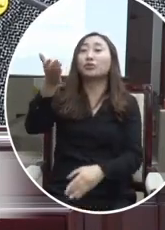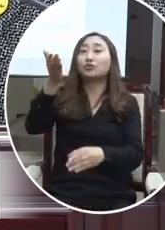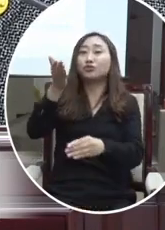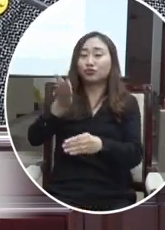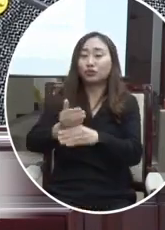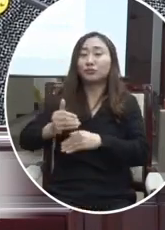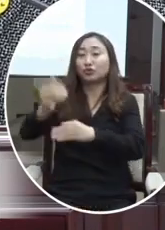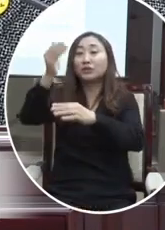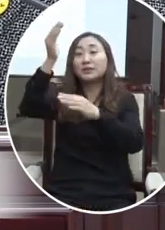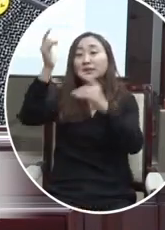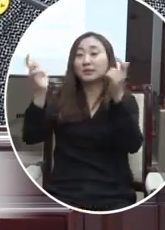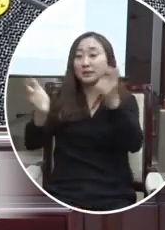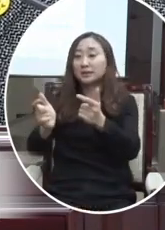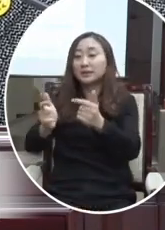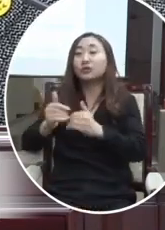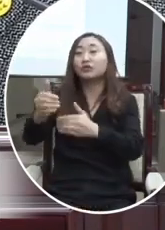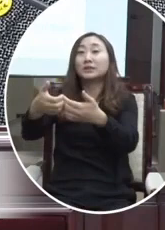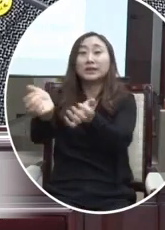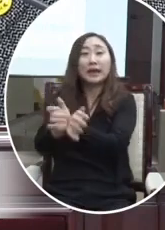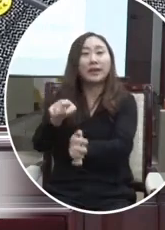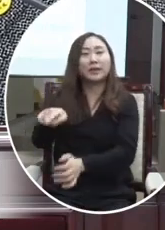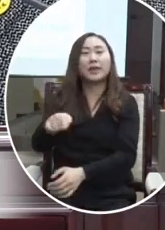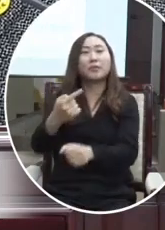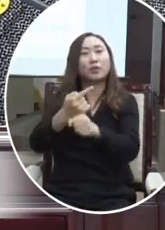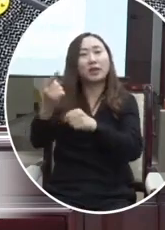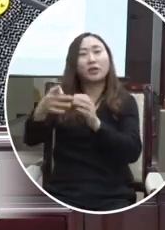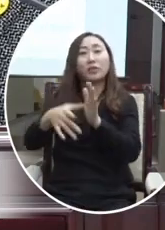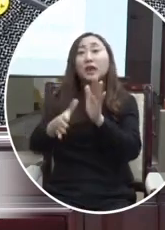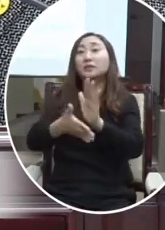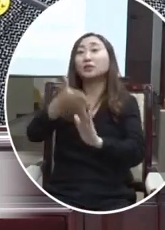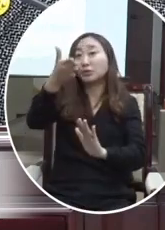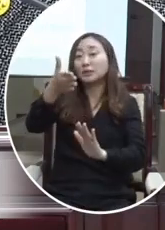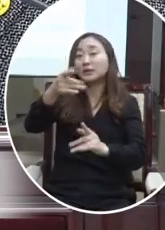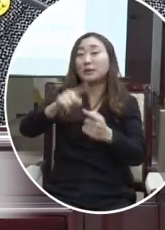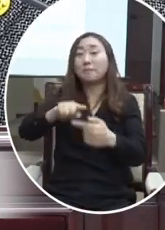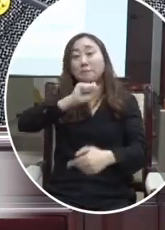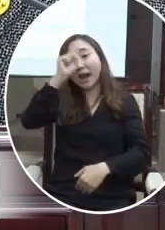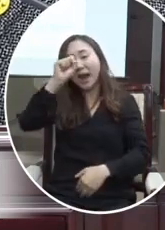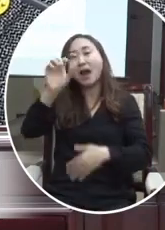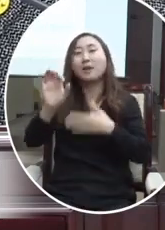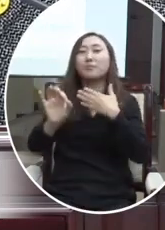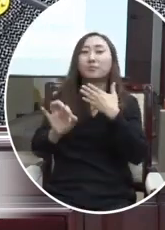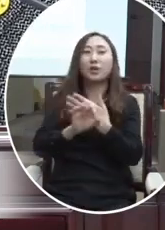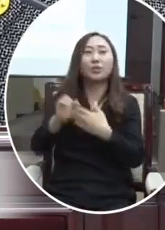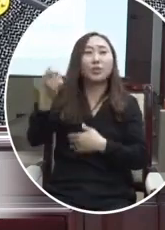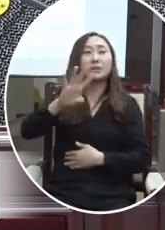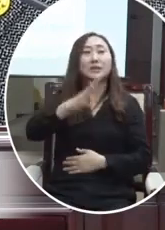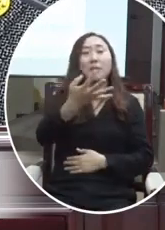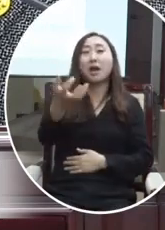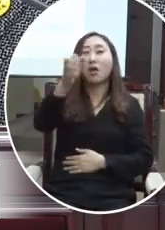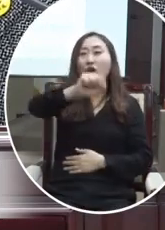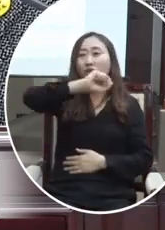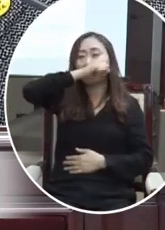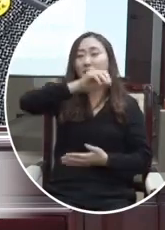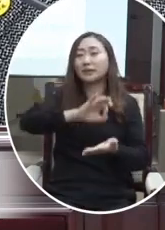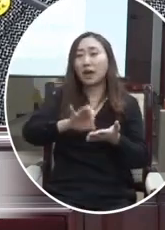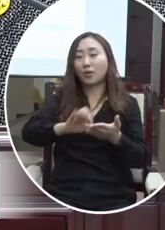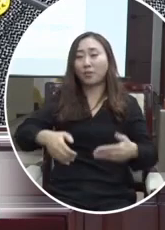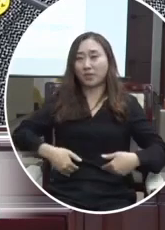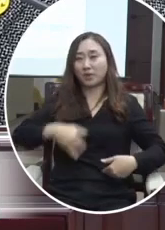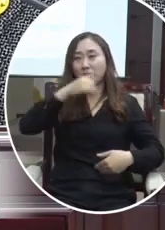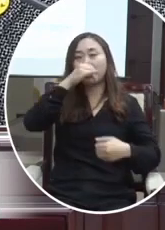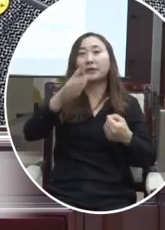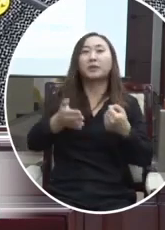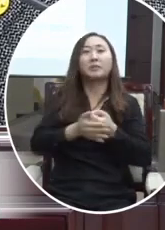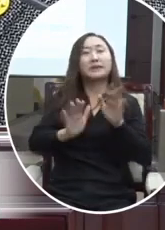해서 어차피 내년에 탄소중립 도시로 또 내년 9월에 선정만 된다고 하면 또 400억 예산을 또 집행을 해야